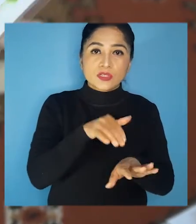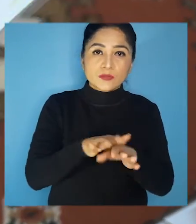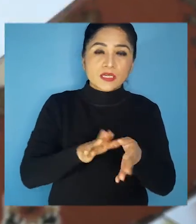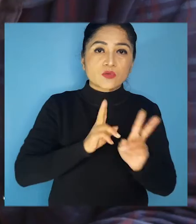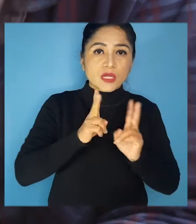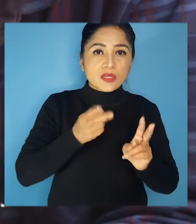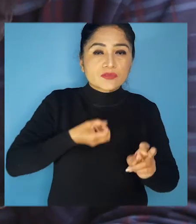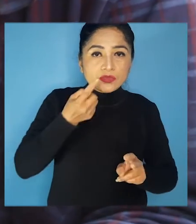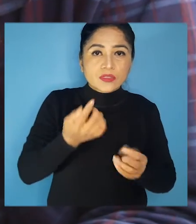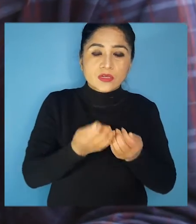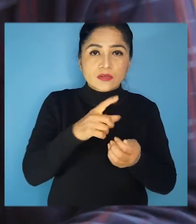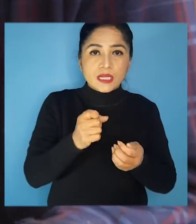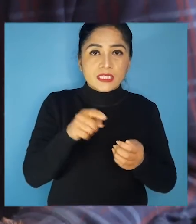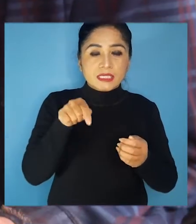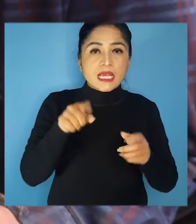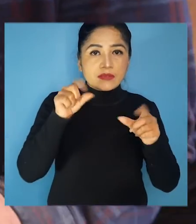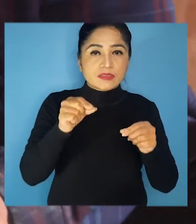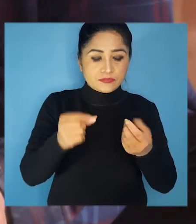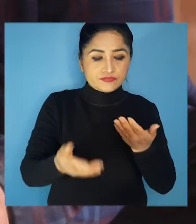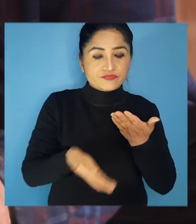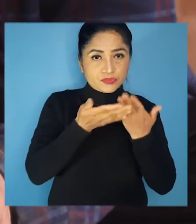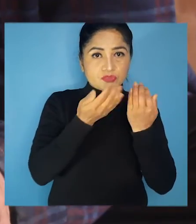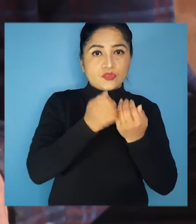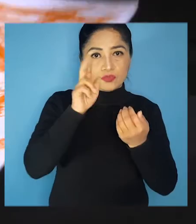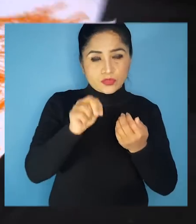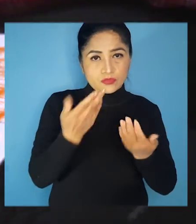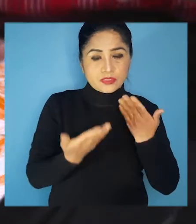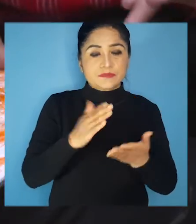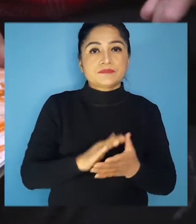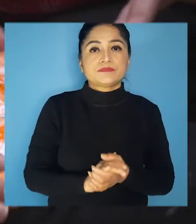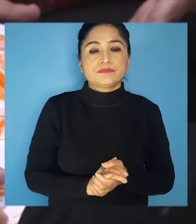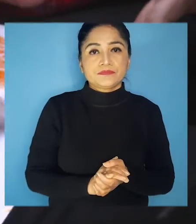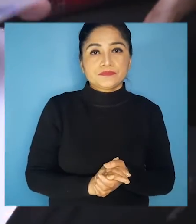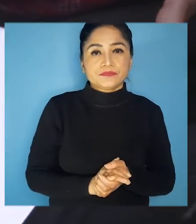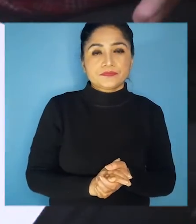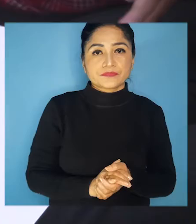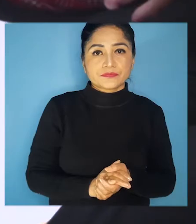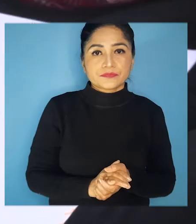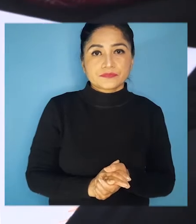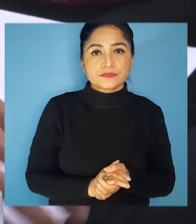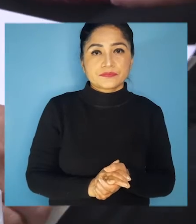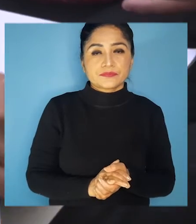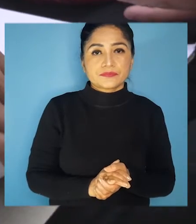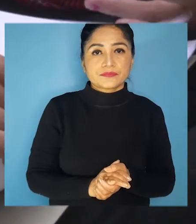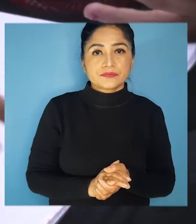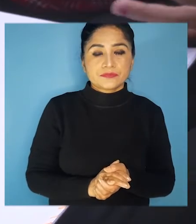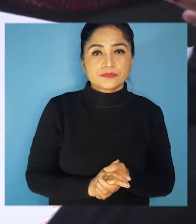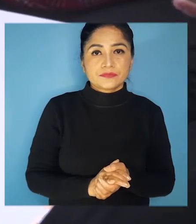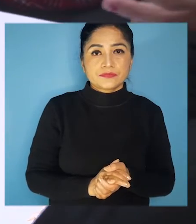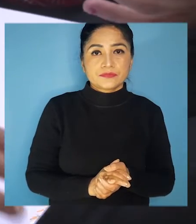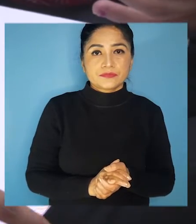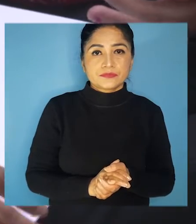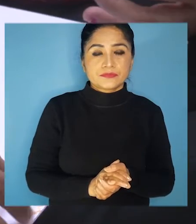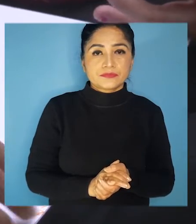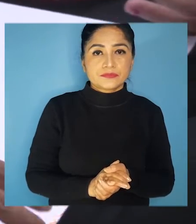bata kura jhikna ka lagi bahire kura le utprerana dinu parne rahecha some captivating attracting stimuli to